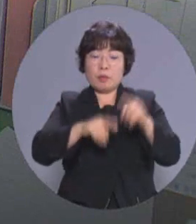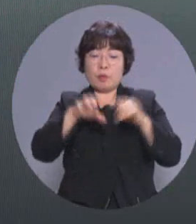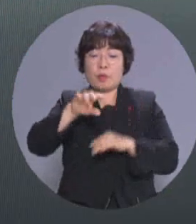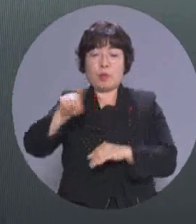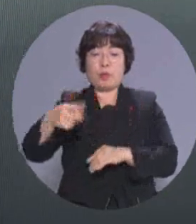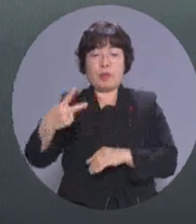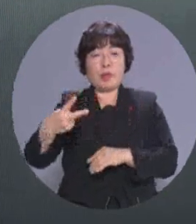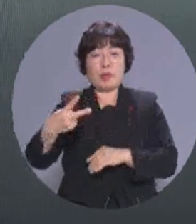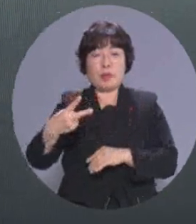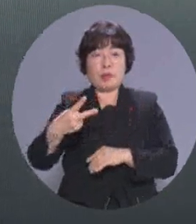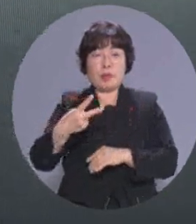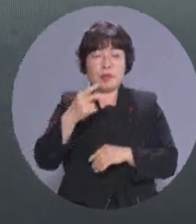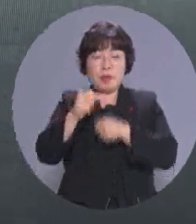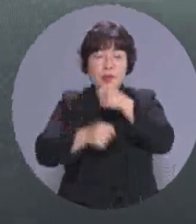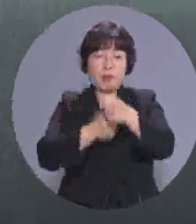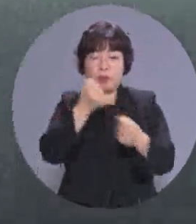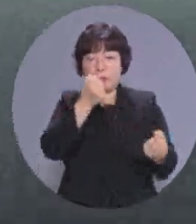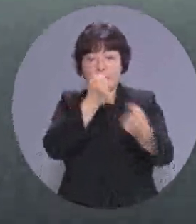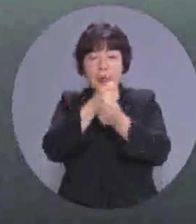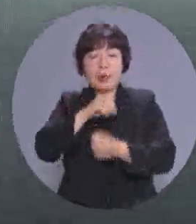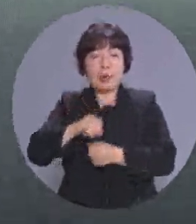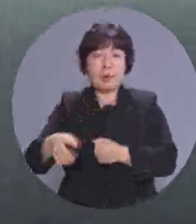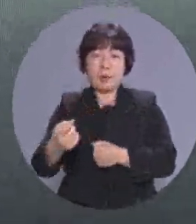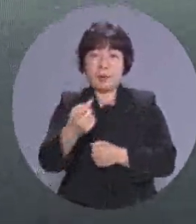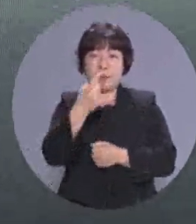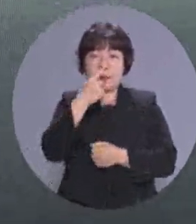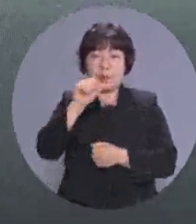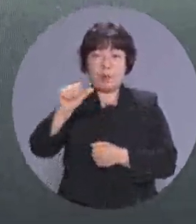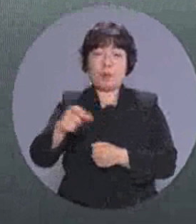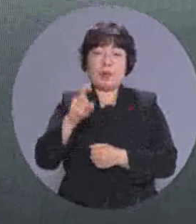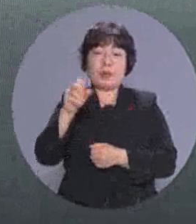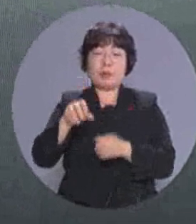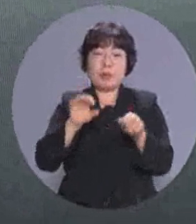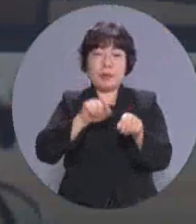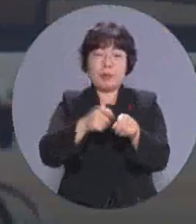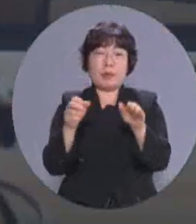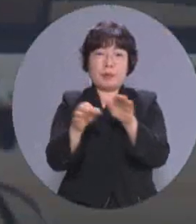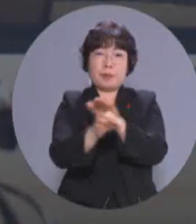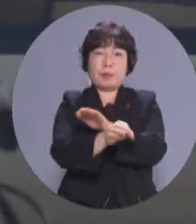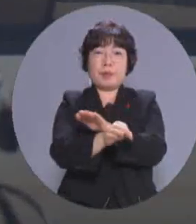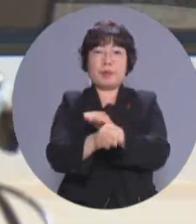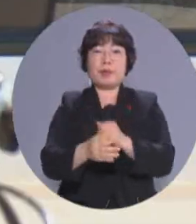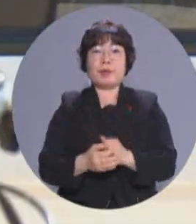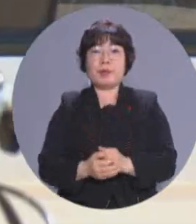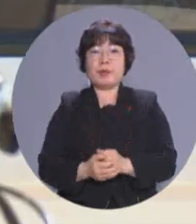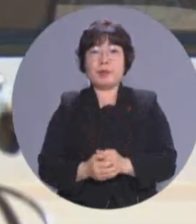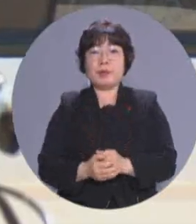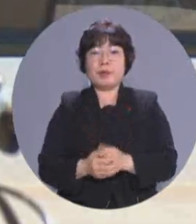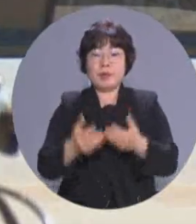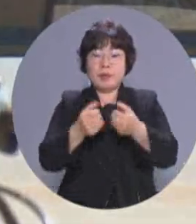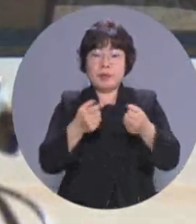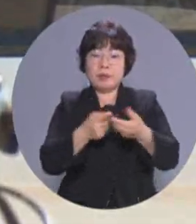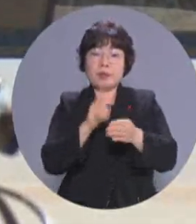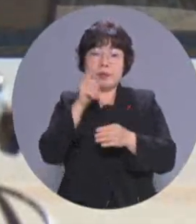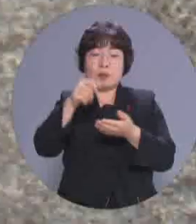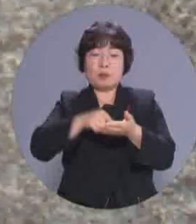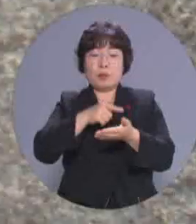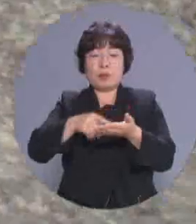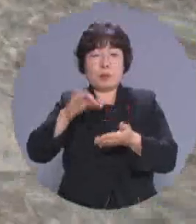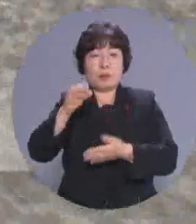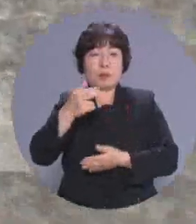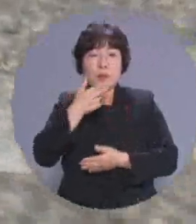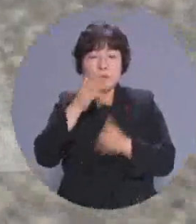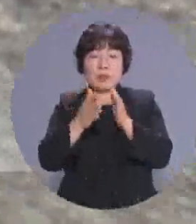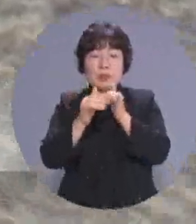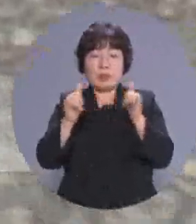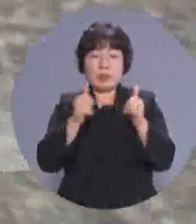102건의 담배꽁초 무단투기 신고가 적발됐고 510만 원의 과태료가 부과됐습니다. 따로 신고 포상금은 없지만